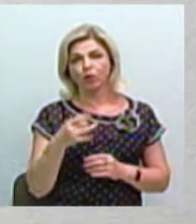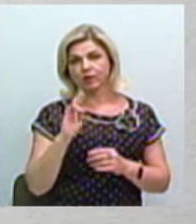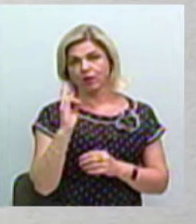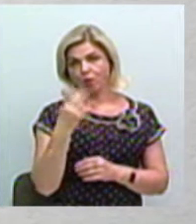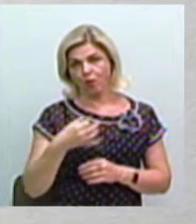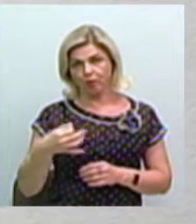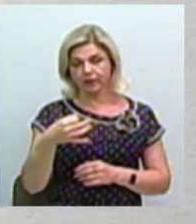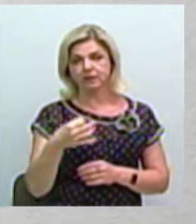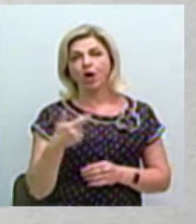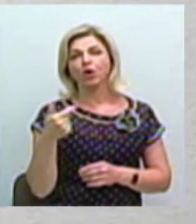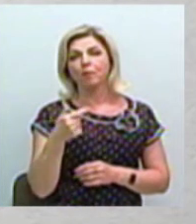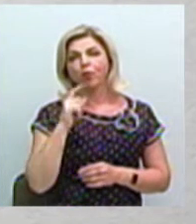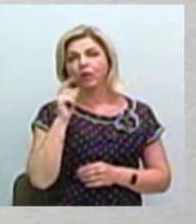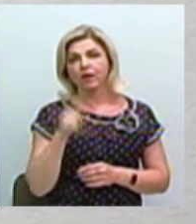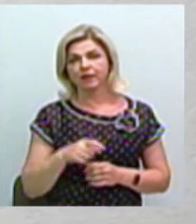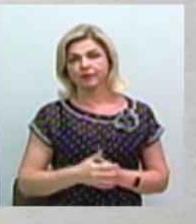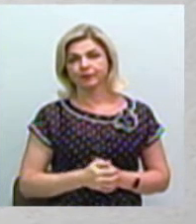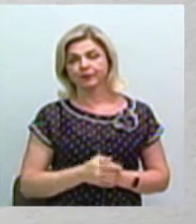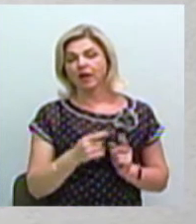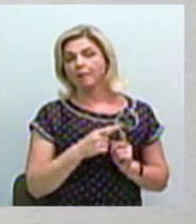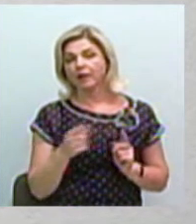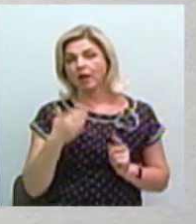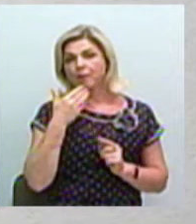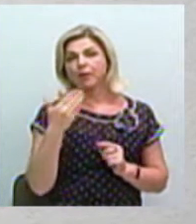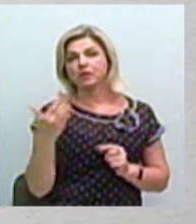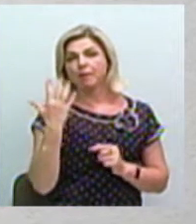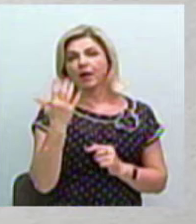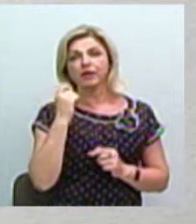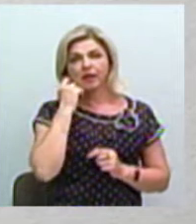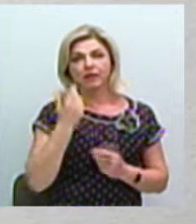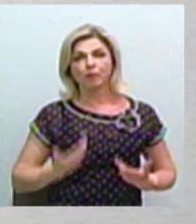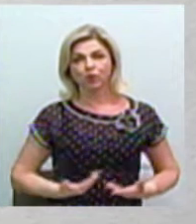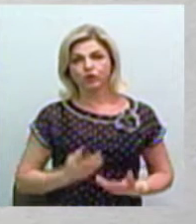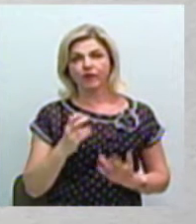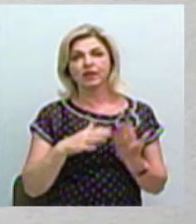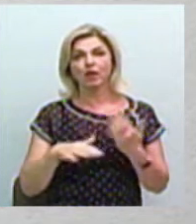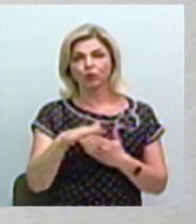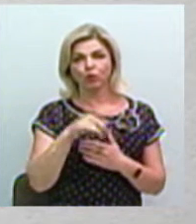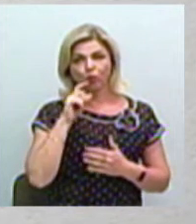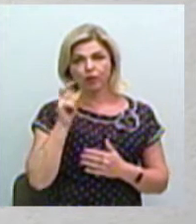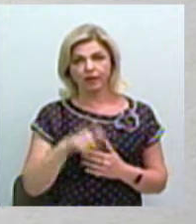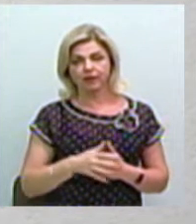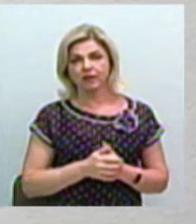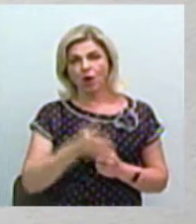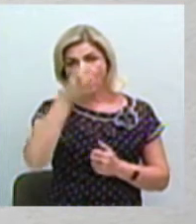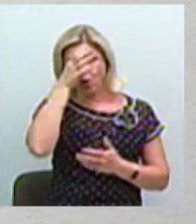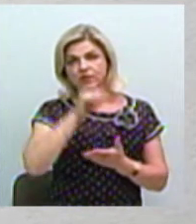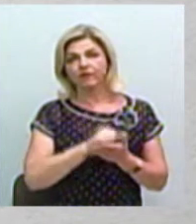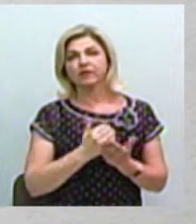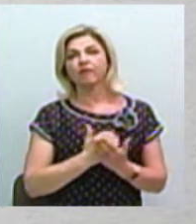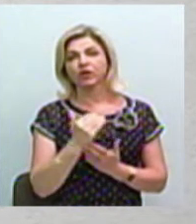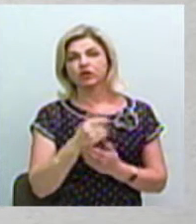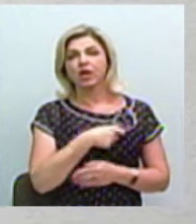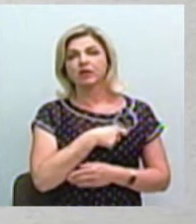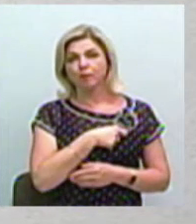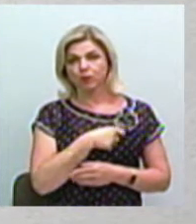області. Громадянин України. Протягом останніх 5 років проживає на території України. Освіта вища. Народний